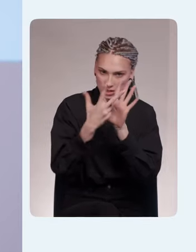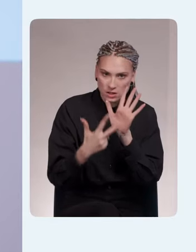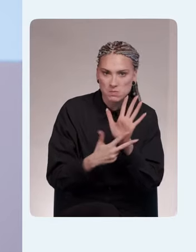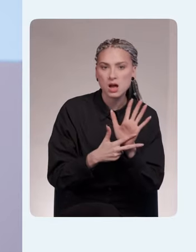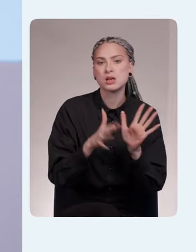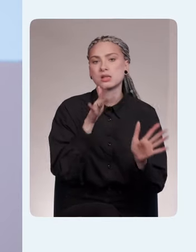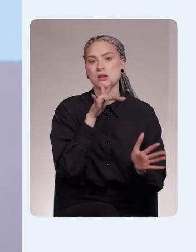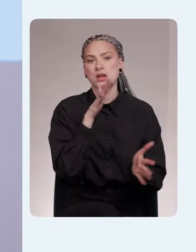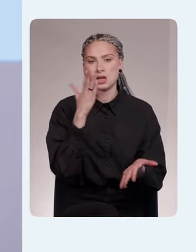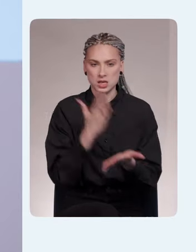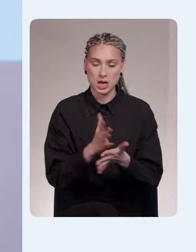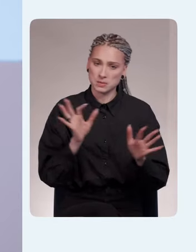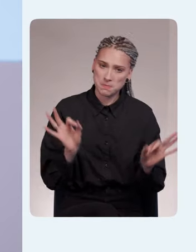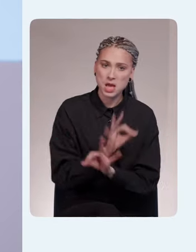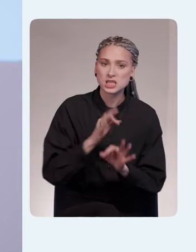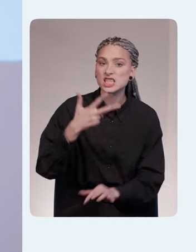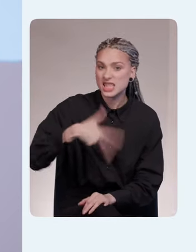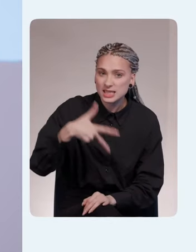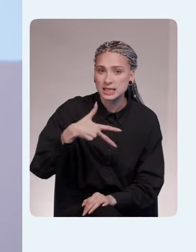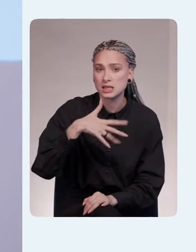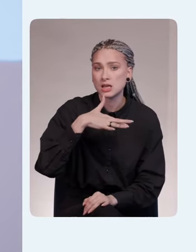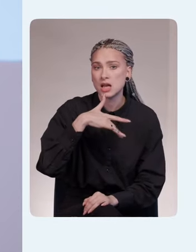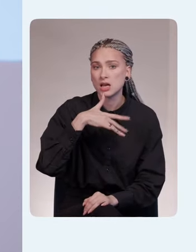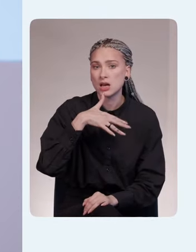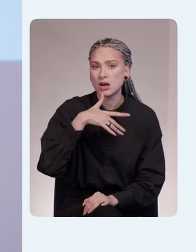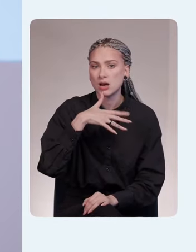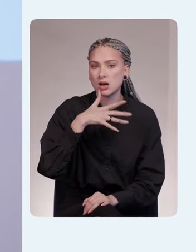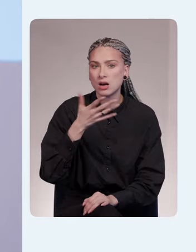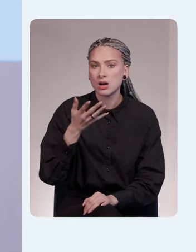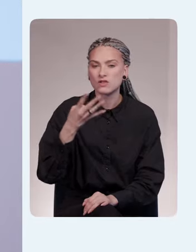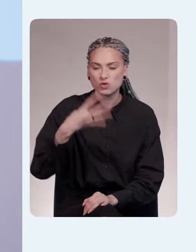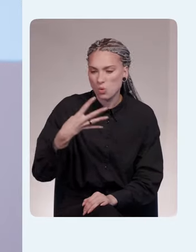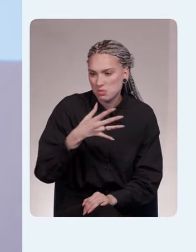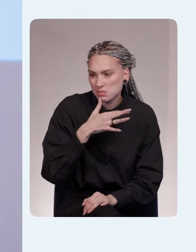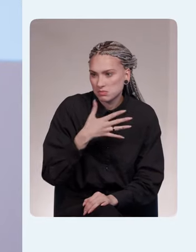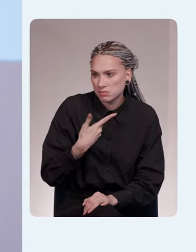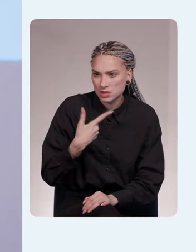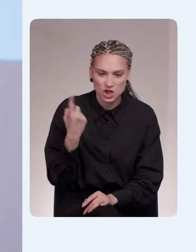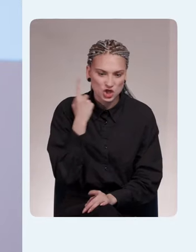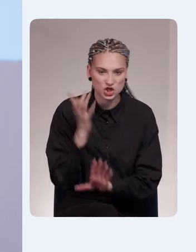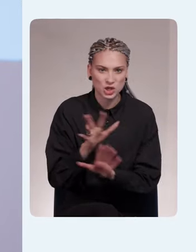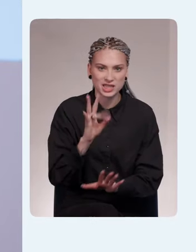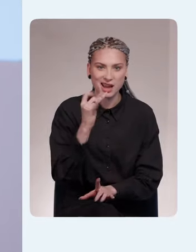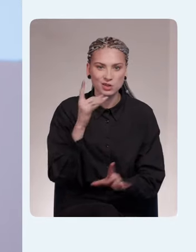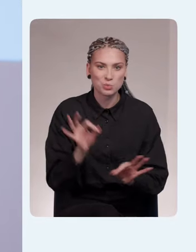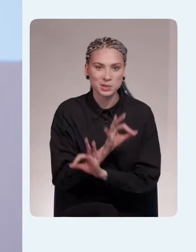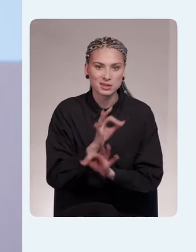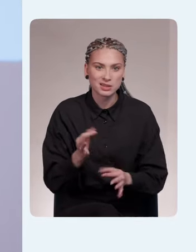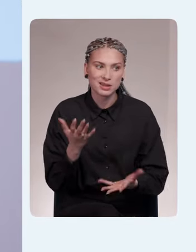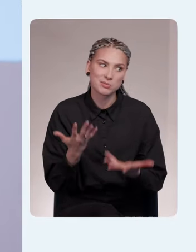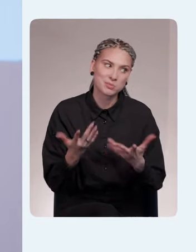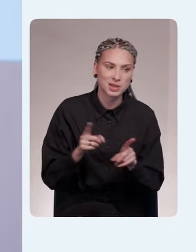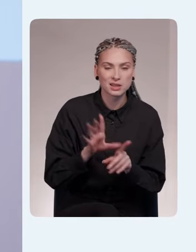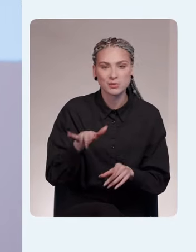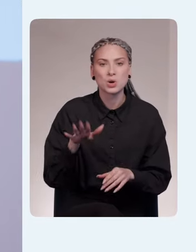лет, есть песня для 30. 40 лет мы не отмечаем, я не слышал ни одной песни. Наверное, поэтому. Ну